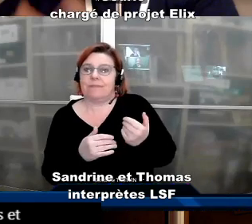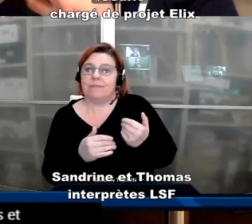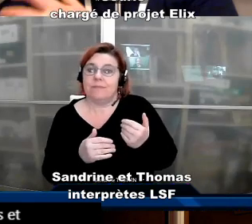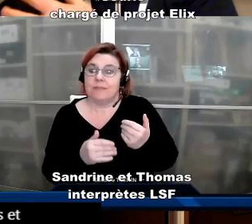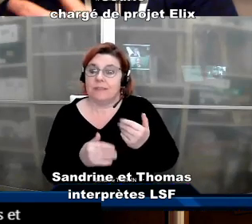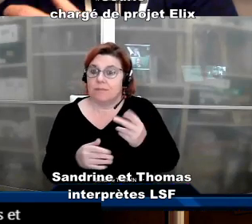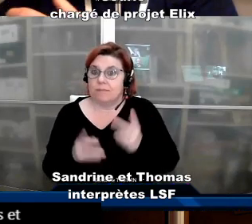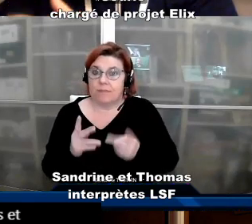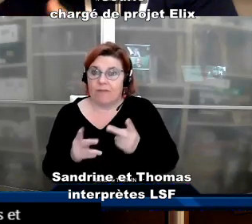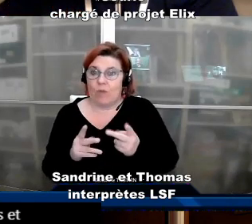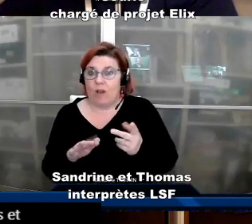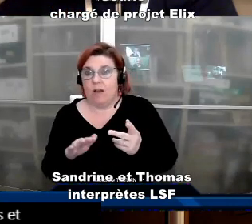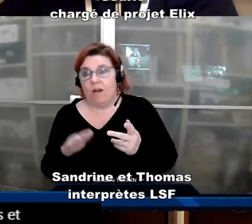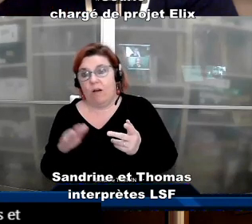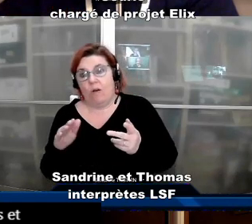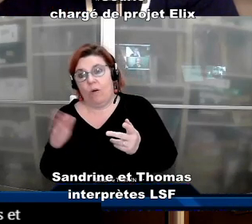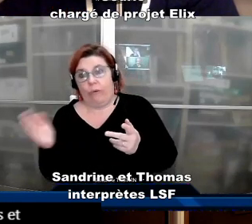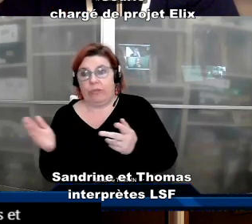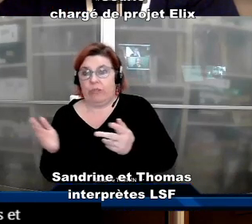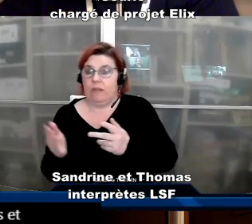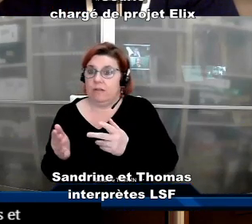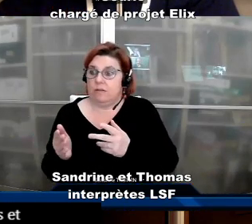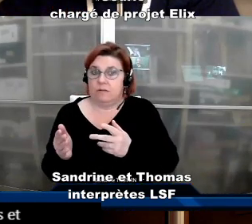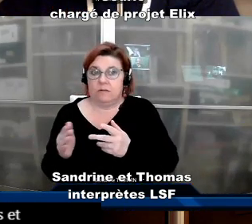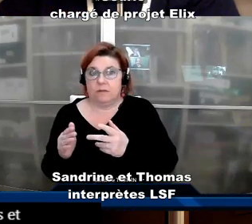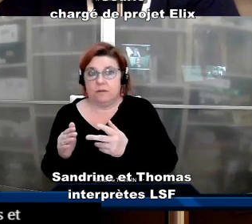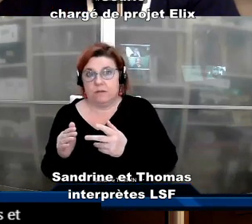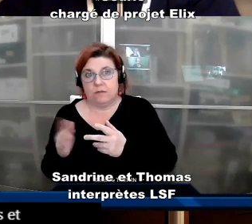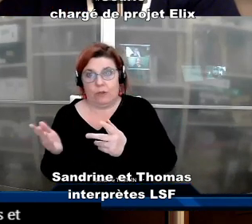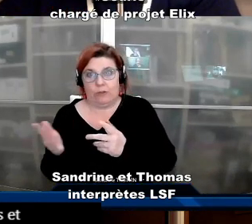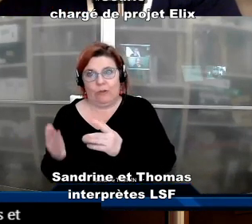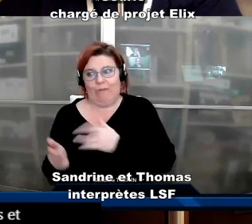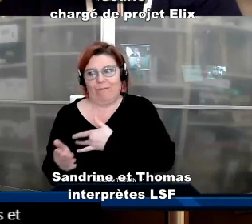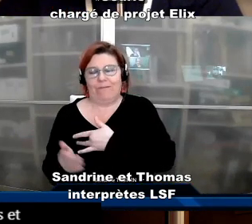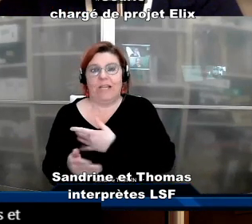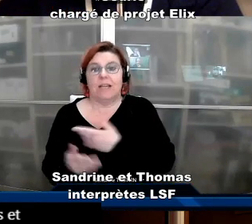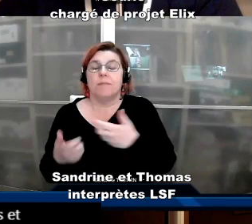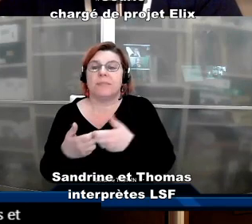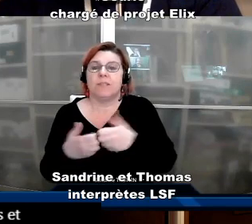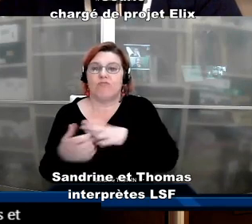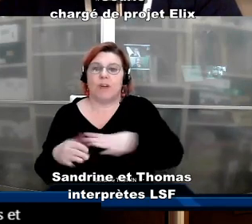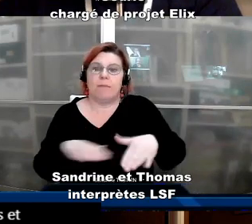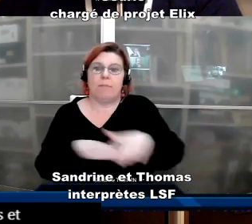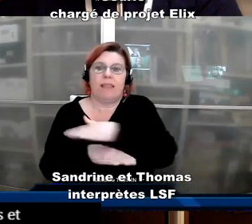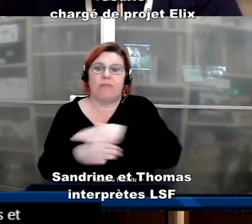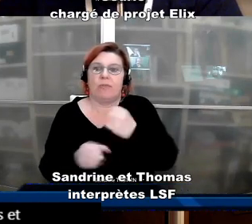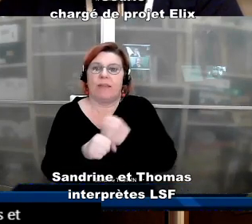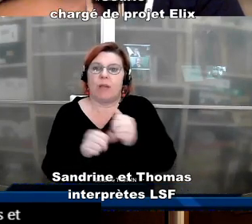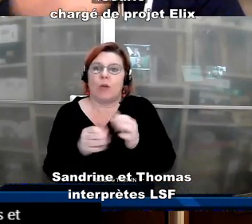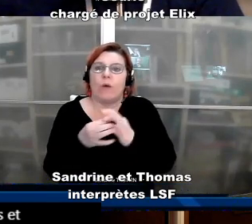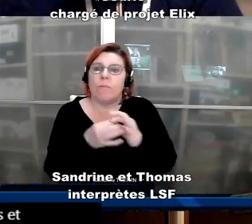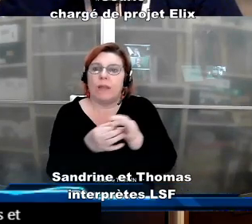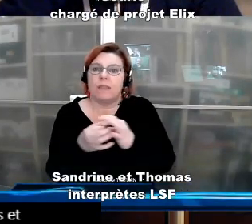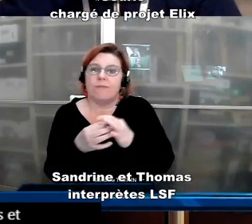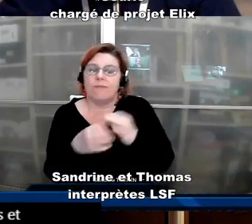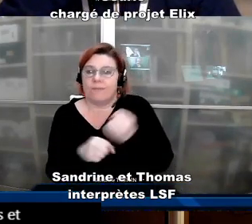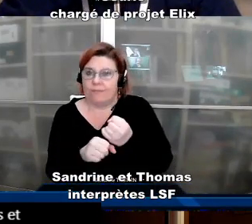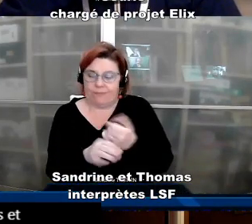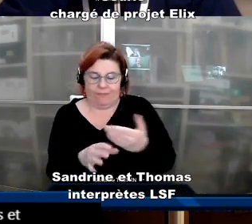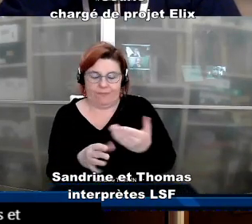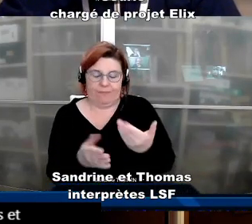parfois nous font chaud au cœur. On a une plateforme de travail collaboratif entre nous. Alors en plus,